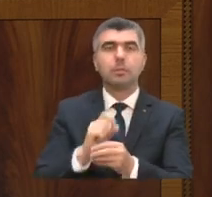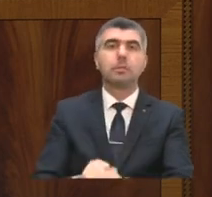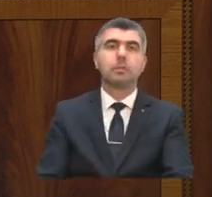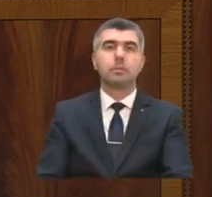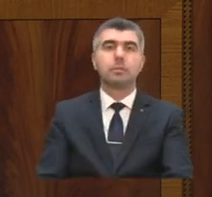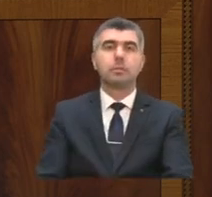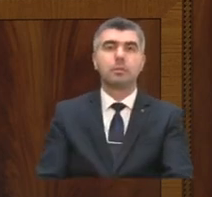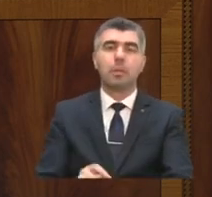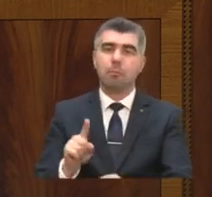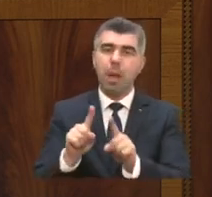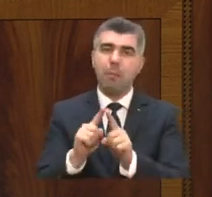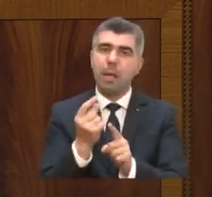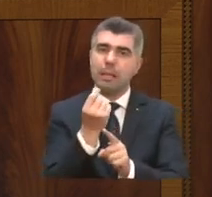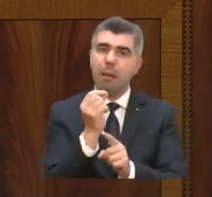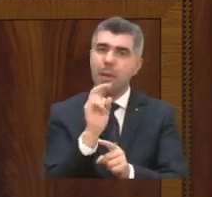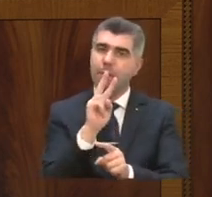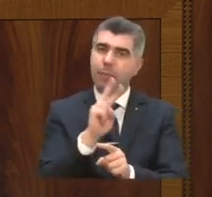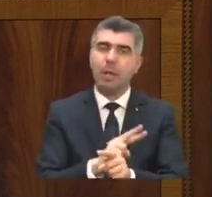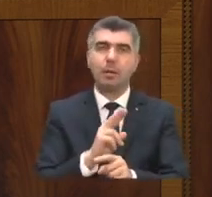على الاقل نديروا تصحيح.